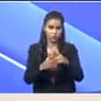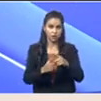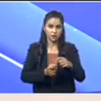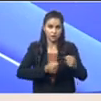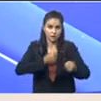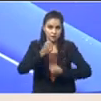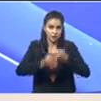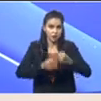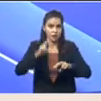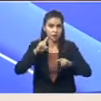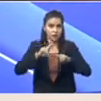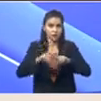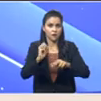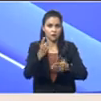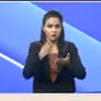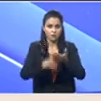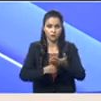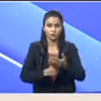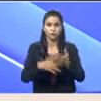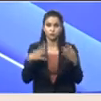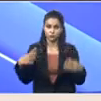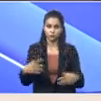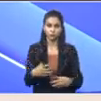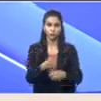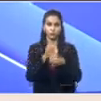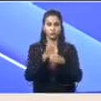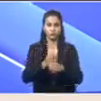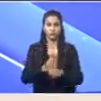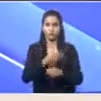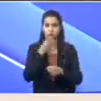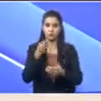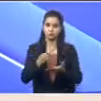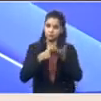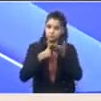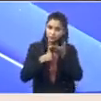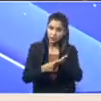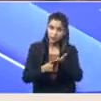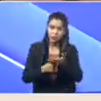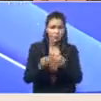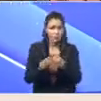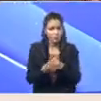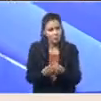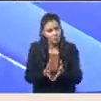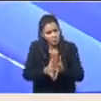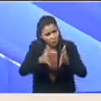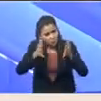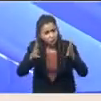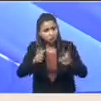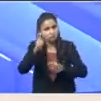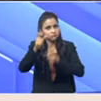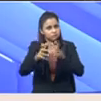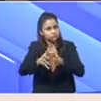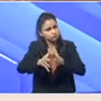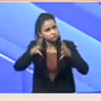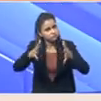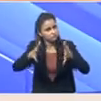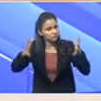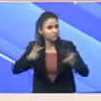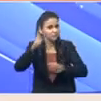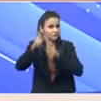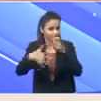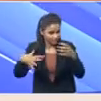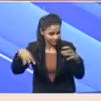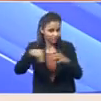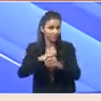फॉर यूनिटी का आयोजन किया जाएगा। मेरा आग्रह है, ज्यादा से ज्यादा संख्या में इसमें हिस्सा